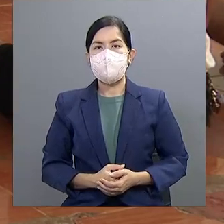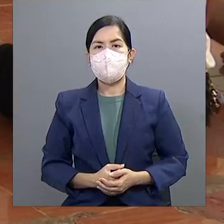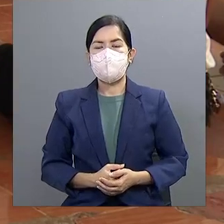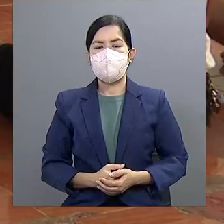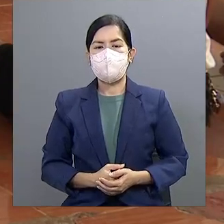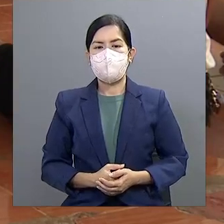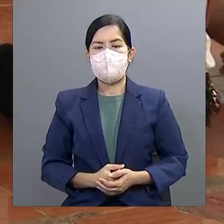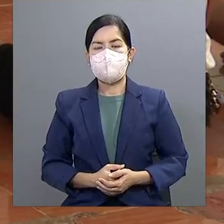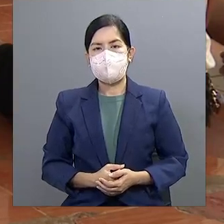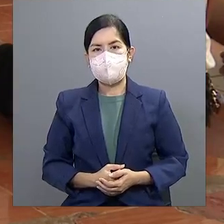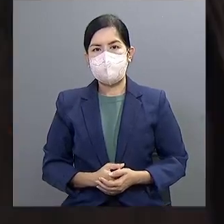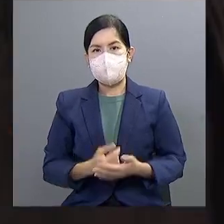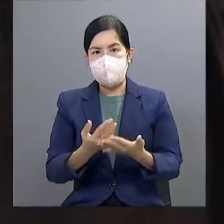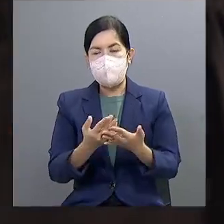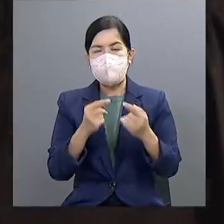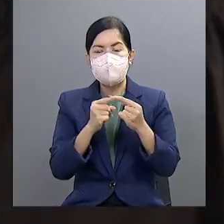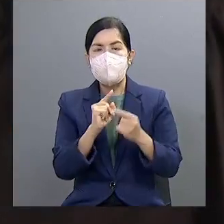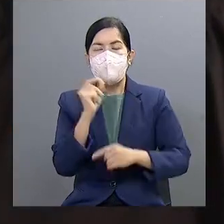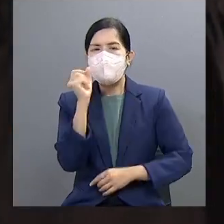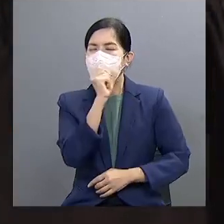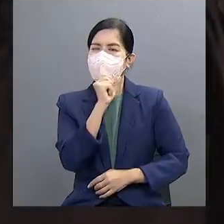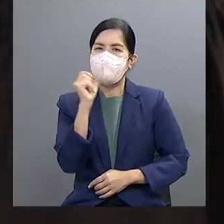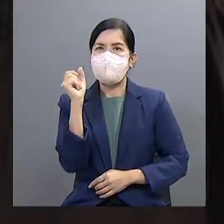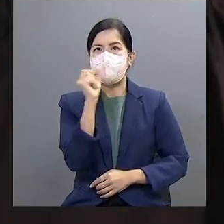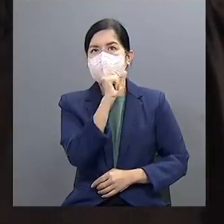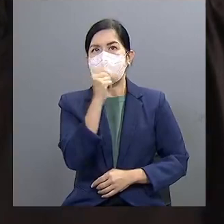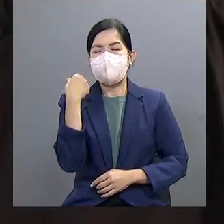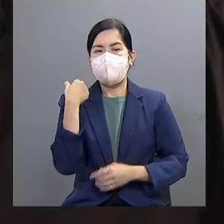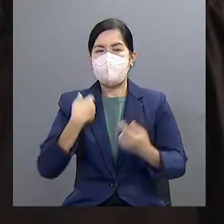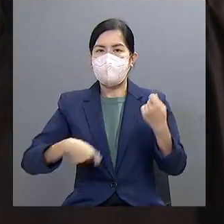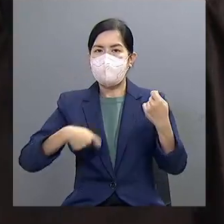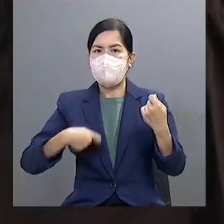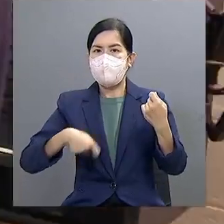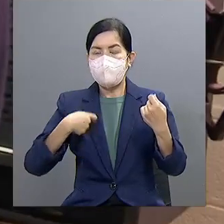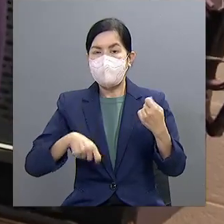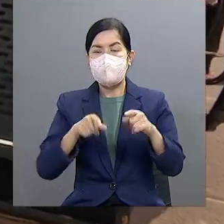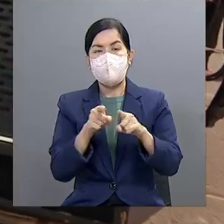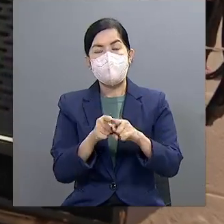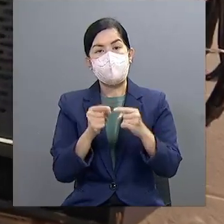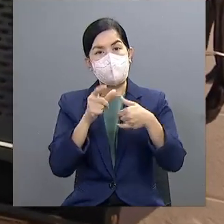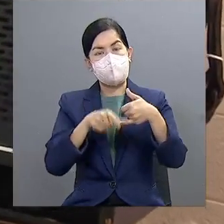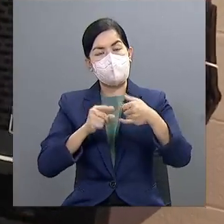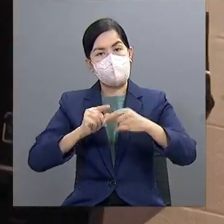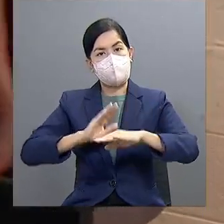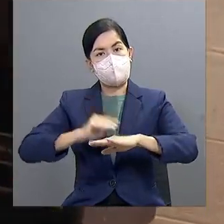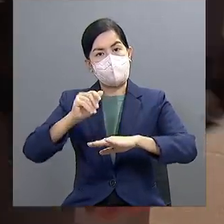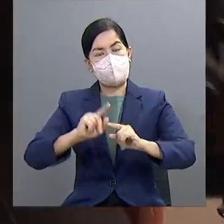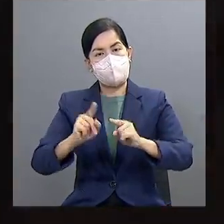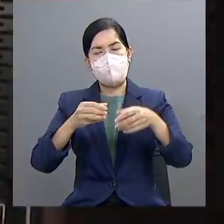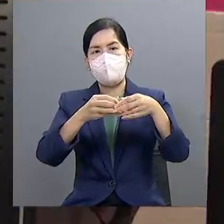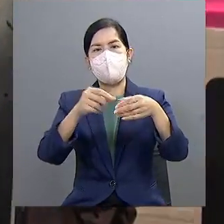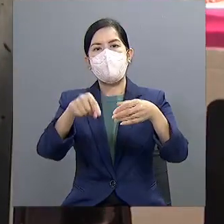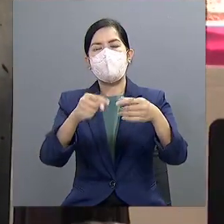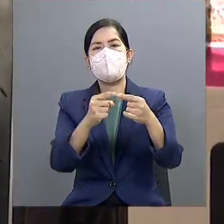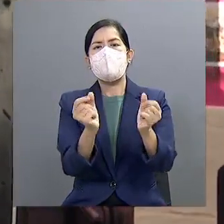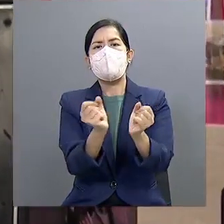และท่วงทำนองการแสดงดนตรีที่ดูไม่ต่างจากศิลปินทั่วไปแต่นี่เป็นกลุ่มผู้ต้องขังที่จับกลุ่มสร้างสรรค์ผลง